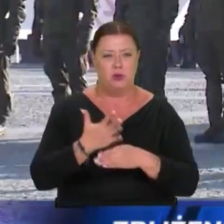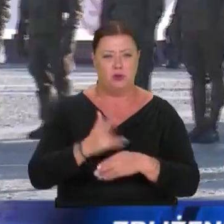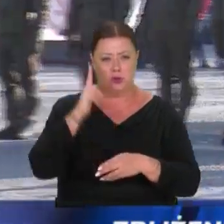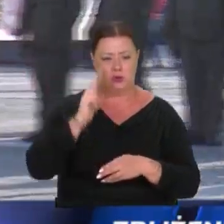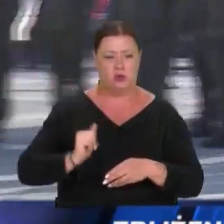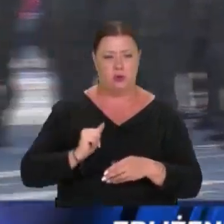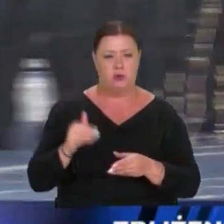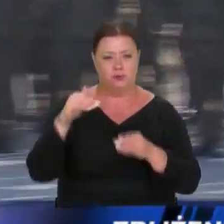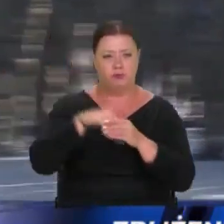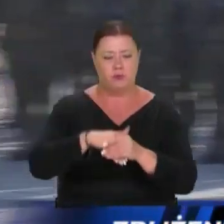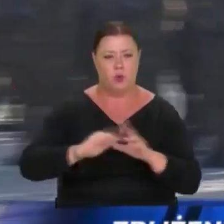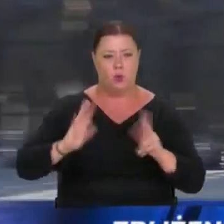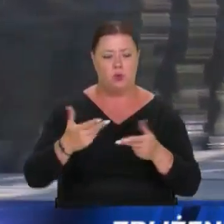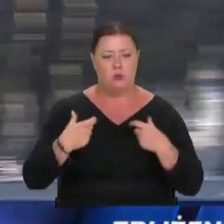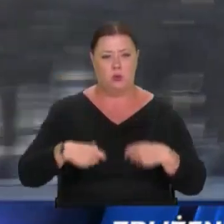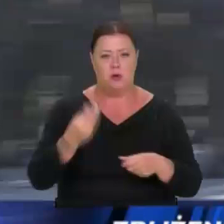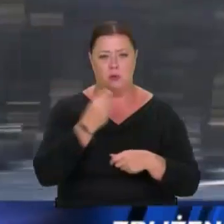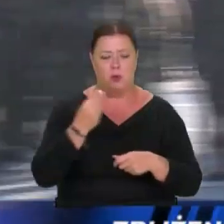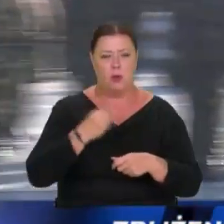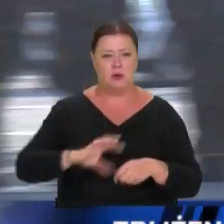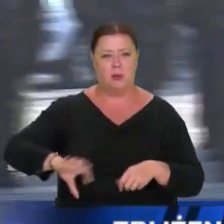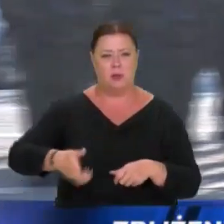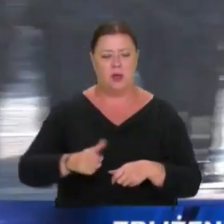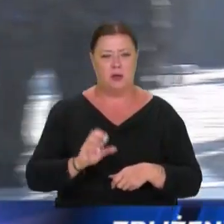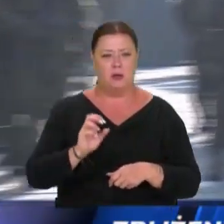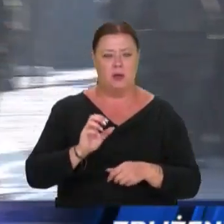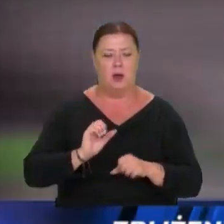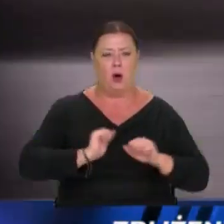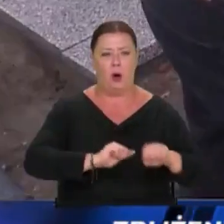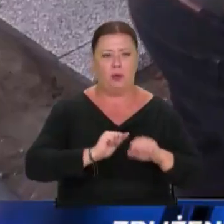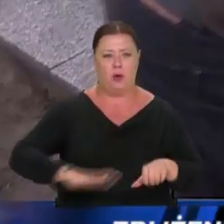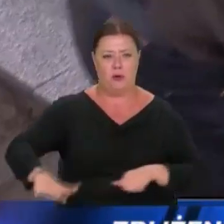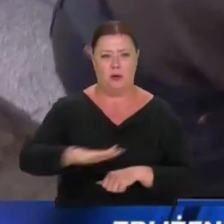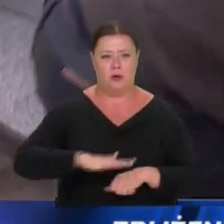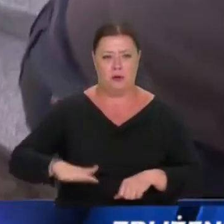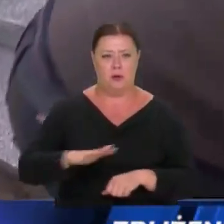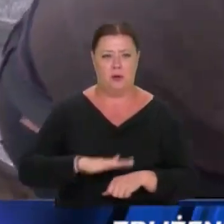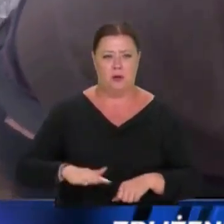zasiliło szeregi 8 Kujawsko-Pomorskiej Brygady Obrony Terytorialnej.